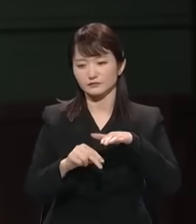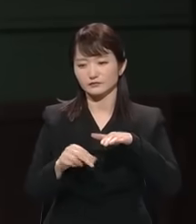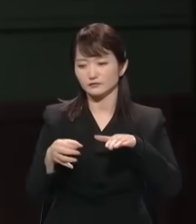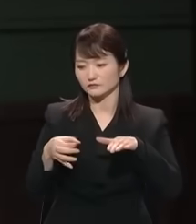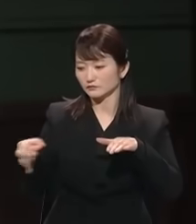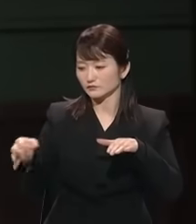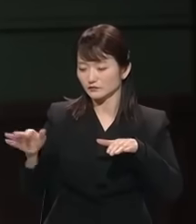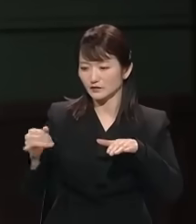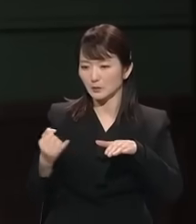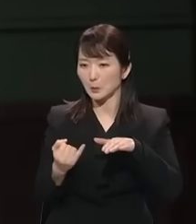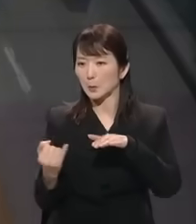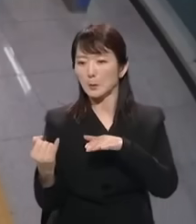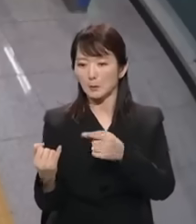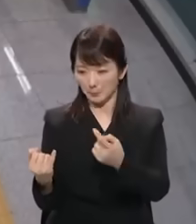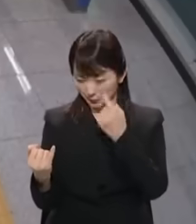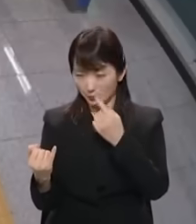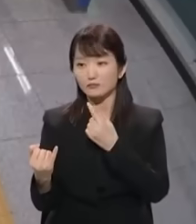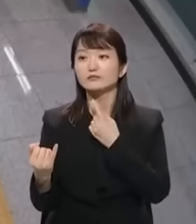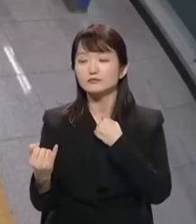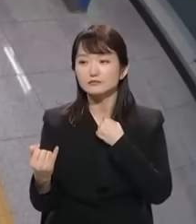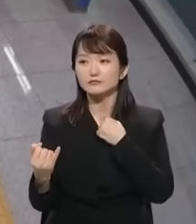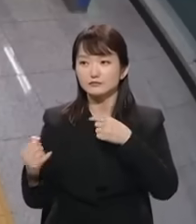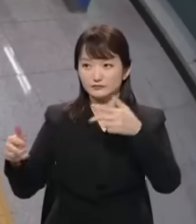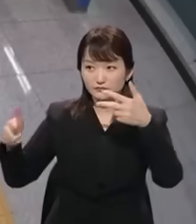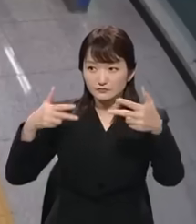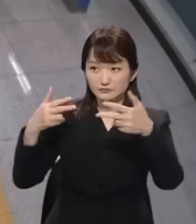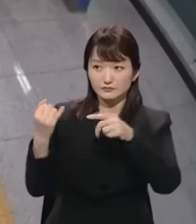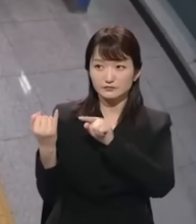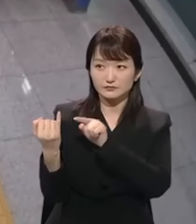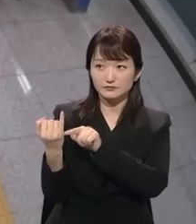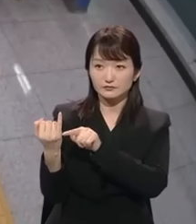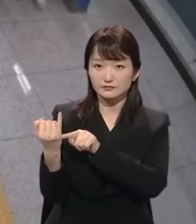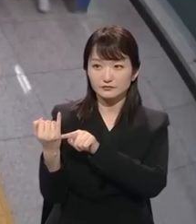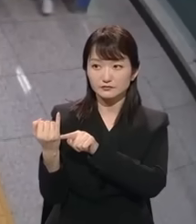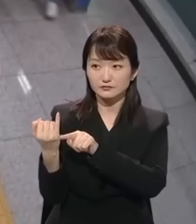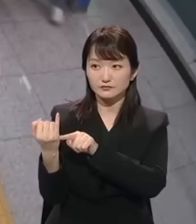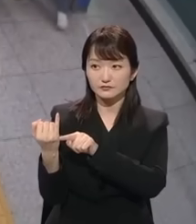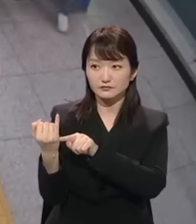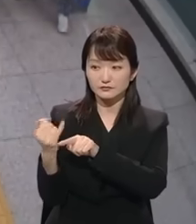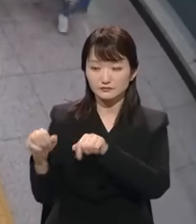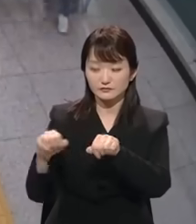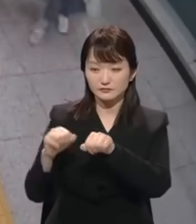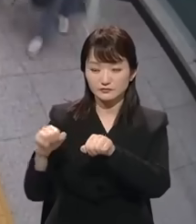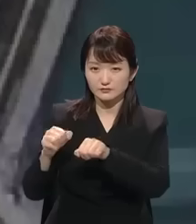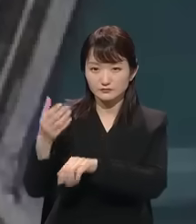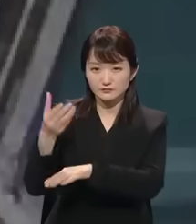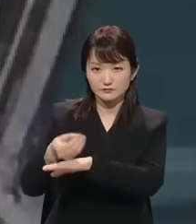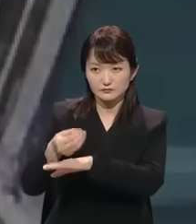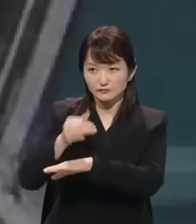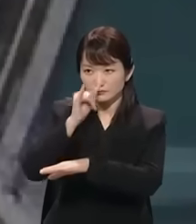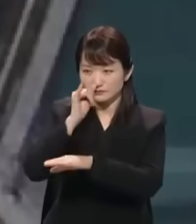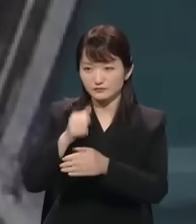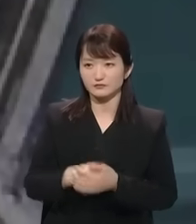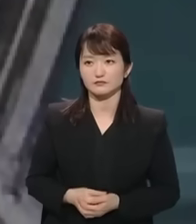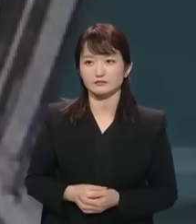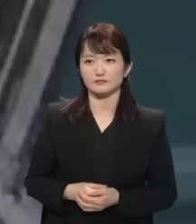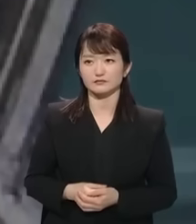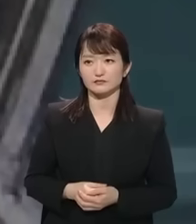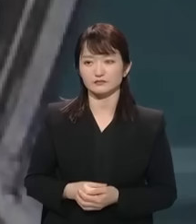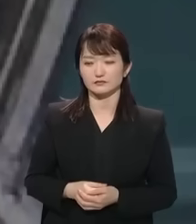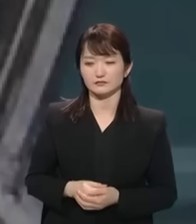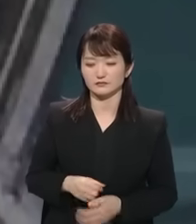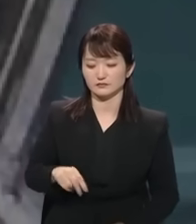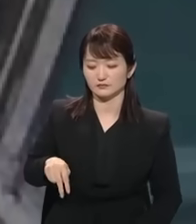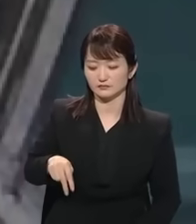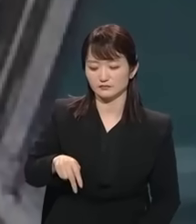여성이었습니다 당시 CCTV 여성 속 그 cctv 영상 속에 여성 승객의 행동이 고스란이 남아 있는데요 개찰구 앞에서요 가방을